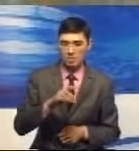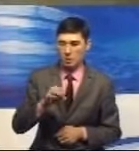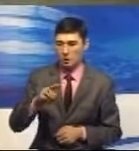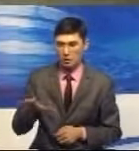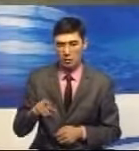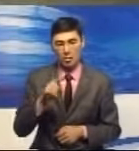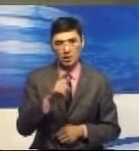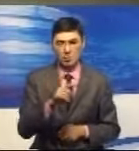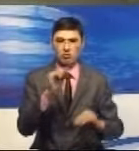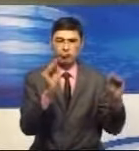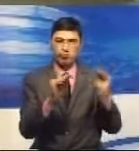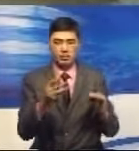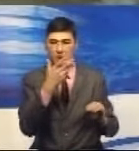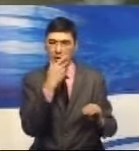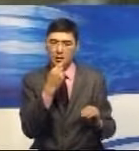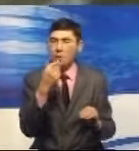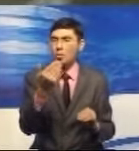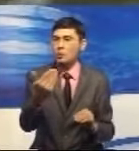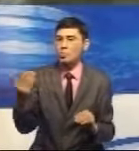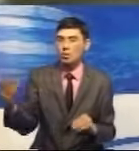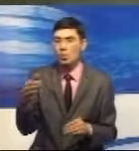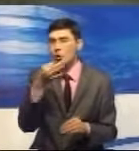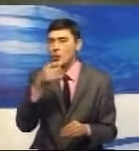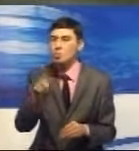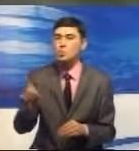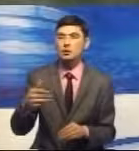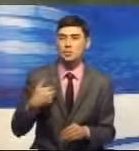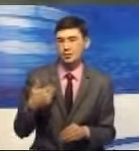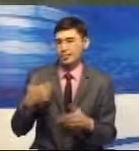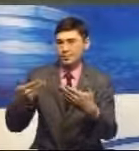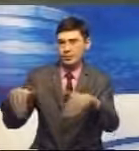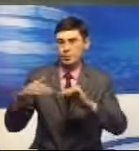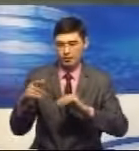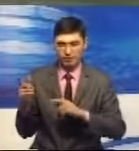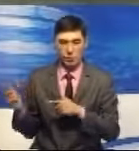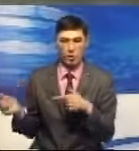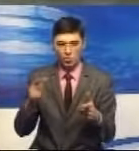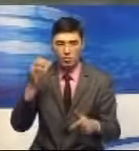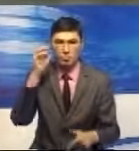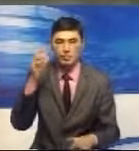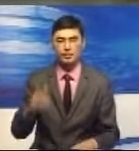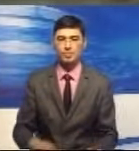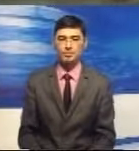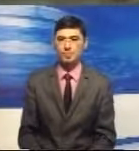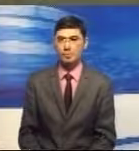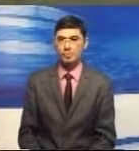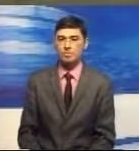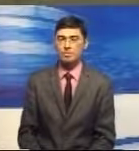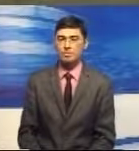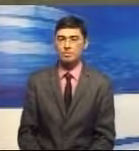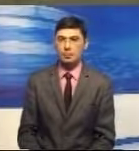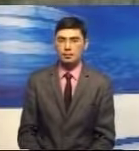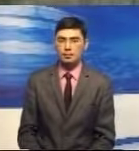жақсарту бағытындағы кез келген ұсынысты қарауға дайын екендігін жеткізді. Эльмира Жүсінбекқызы, Сәуле Байғалиева, Елжан Мағзұмов,